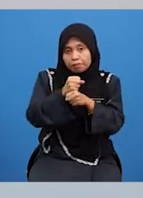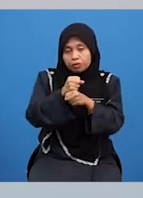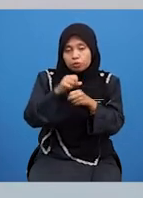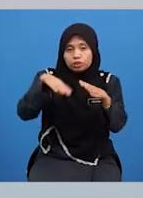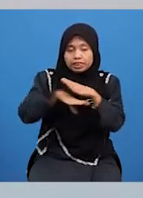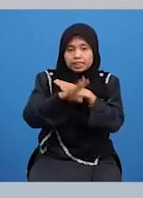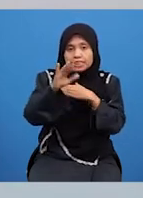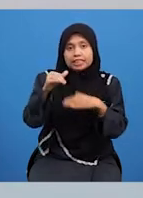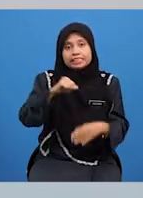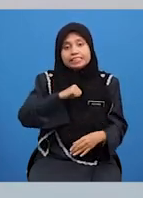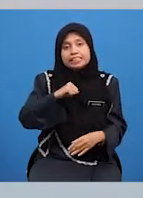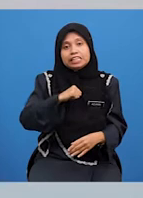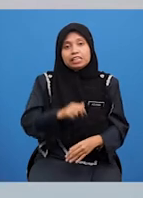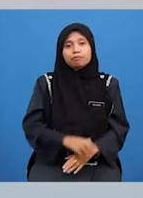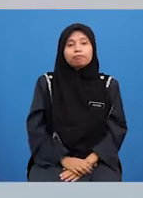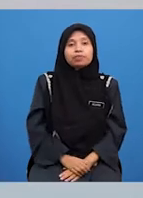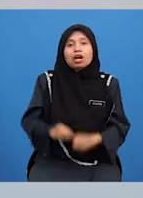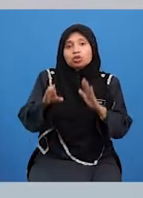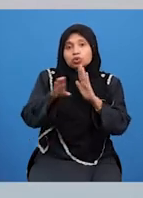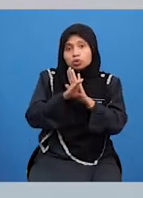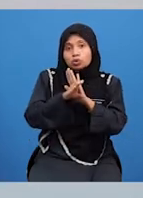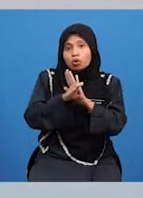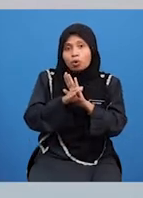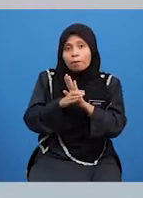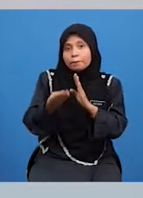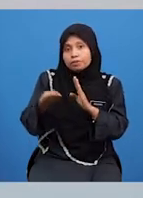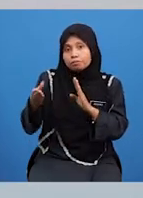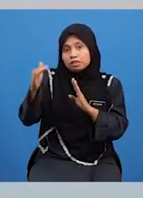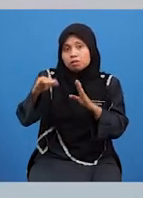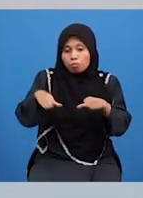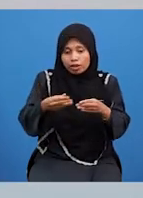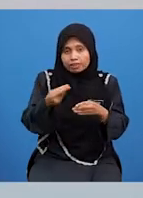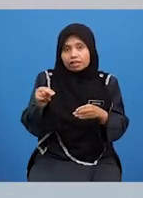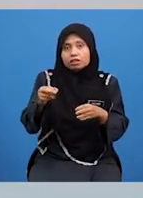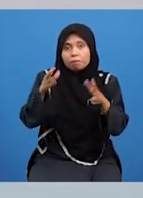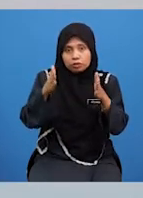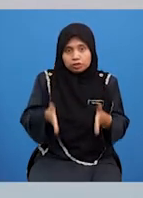yang tersendiri. Contoh objek-objek buatan manusia.